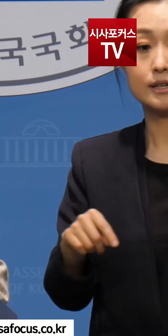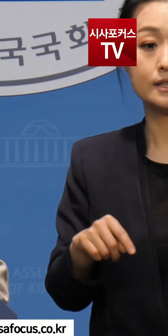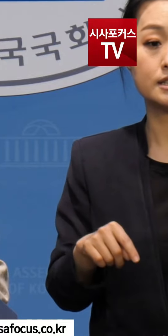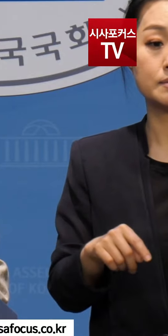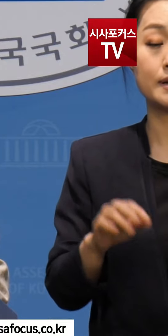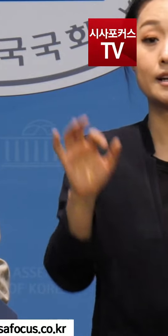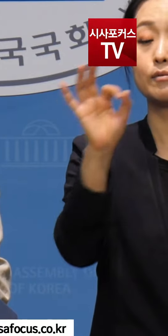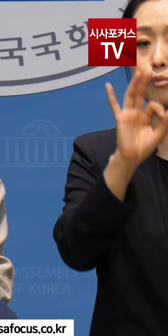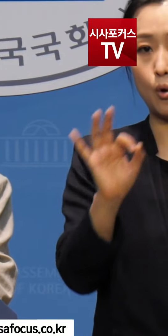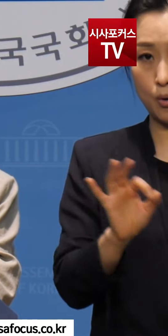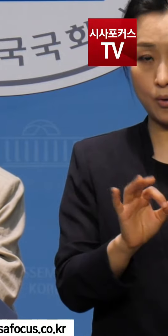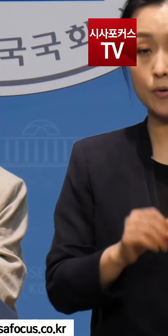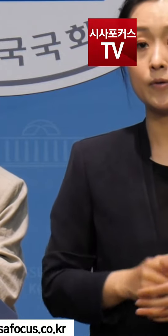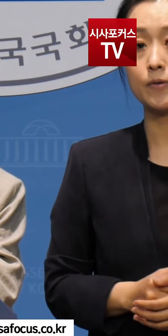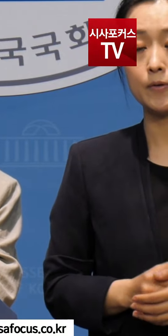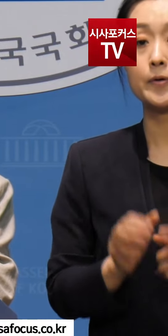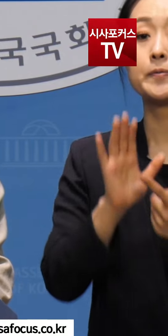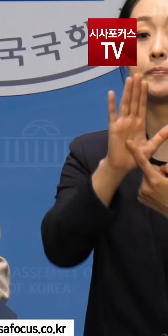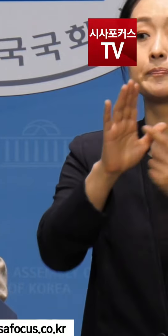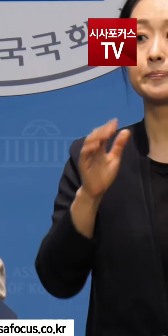21%라고 분석을 했습니다.